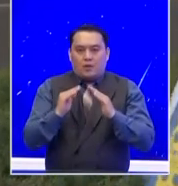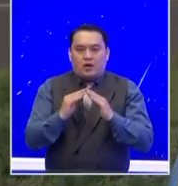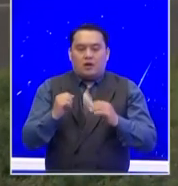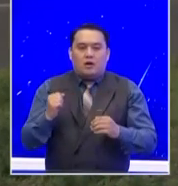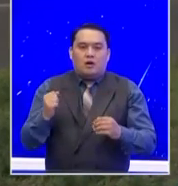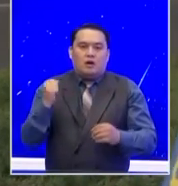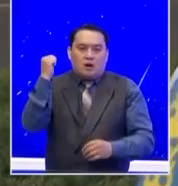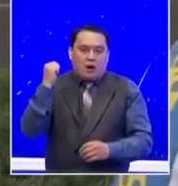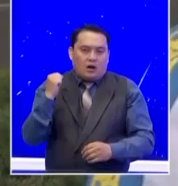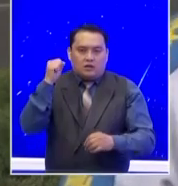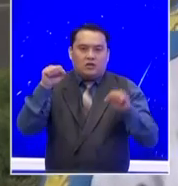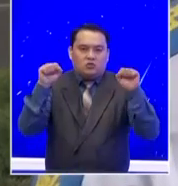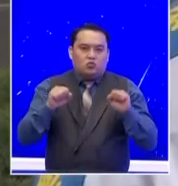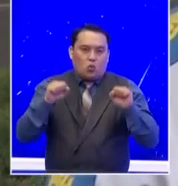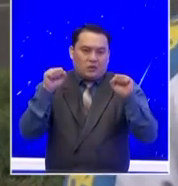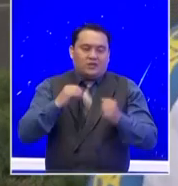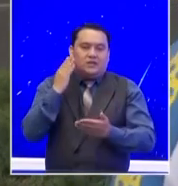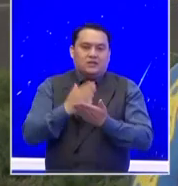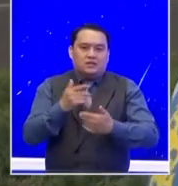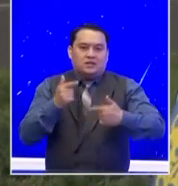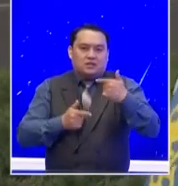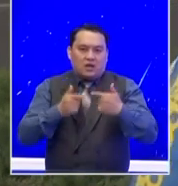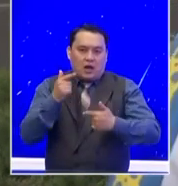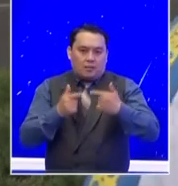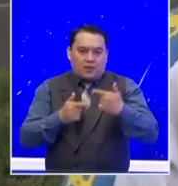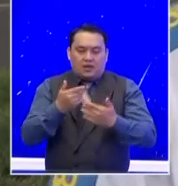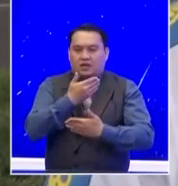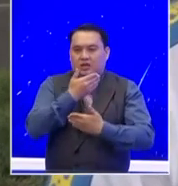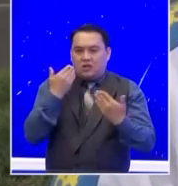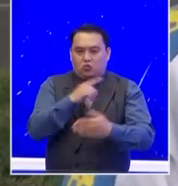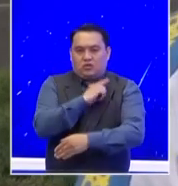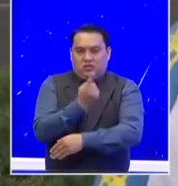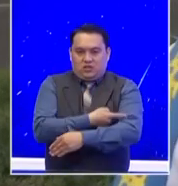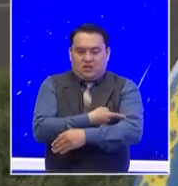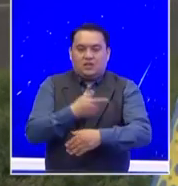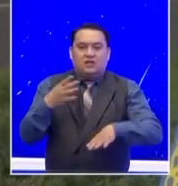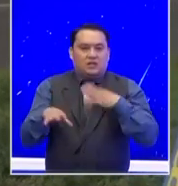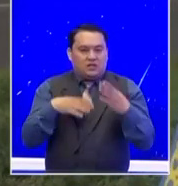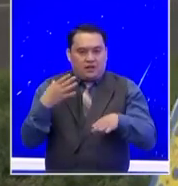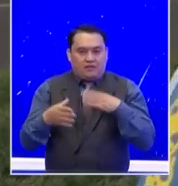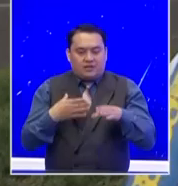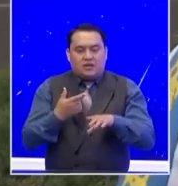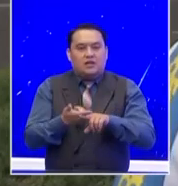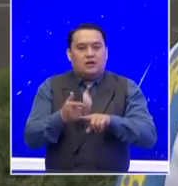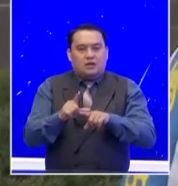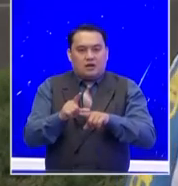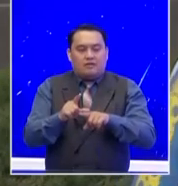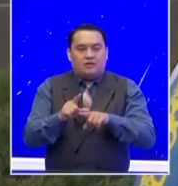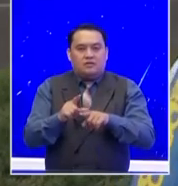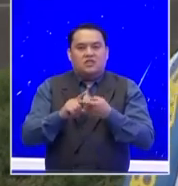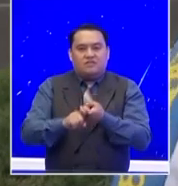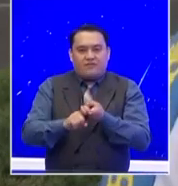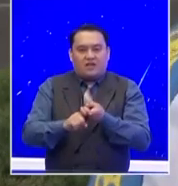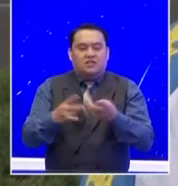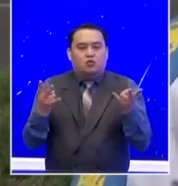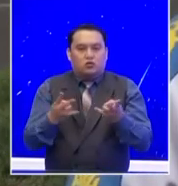гантели, турники есть. Но главное, что соперников нету, бороться. Это тоже надо. Но главное, чтобы связка